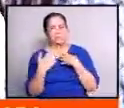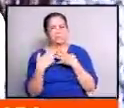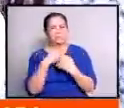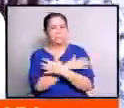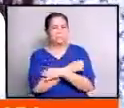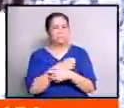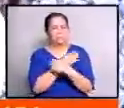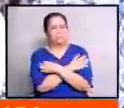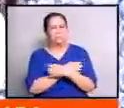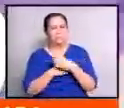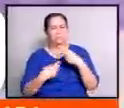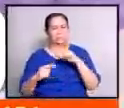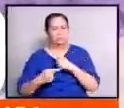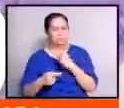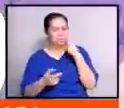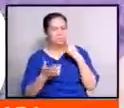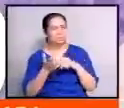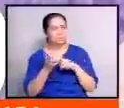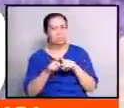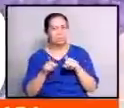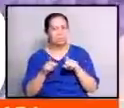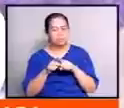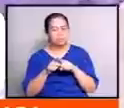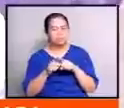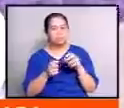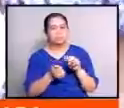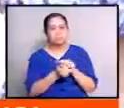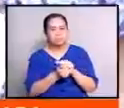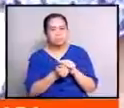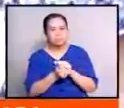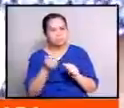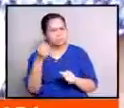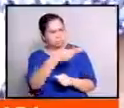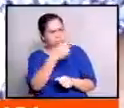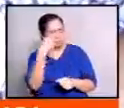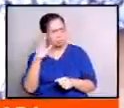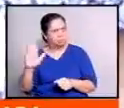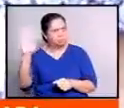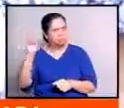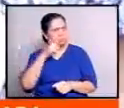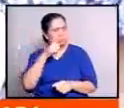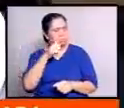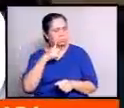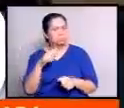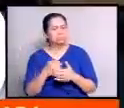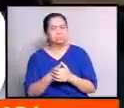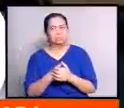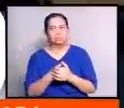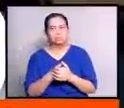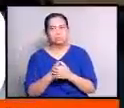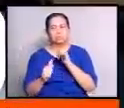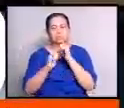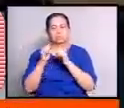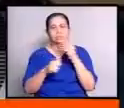kagabi, nasusugat. Tapos napansin ko na rin po yung sa washing. Bakit pinalabahan sa'yo? Yung punda. Opo, yung mga punda.